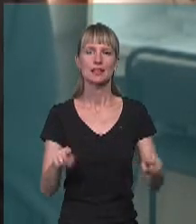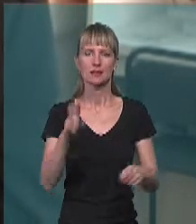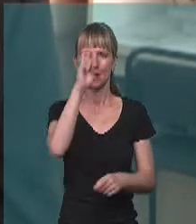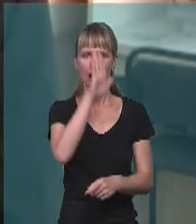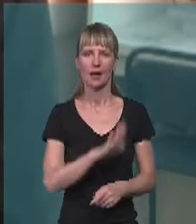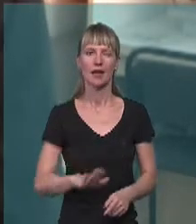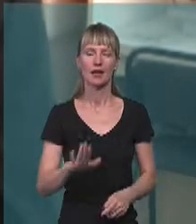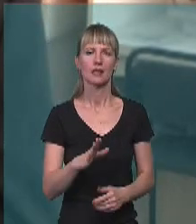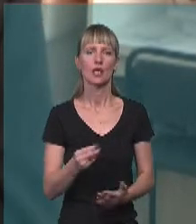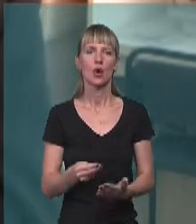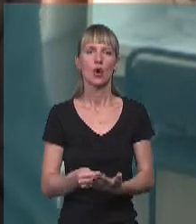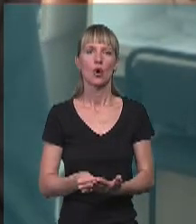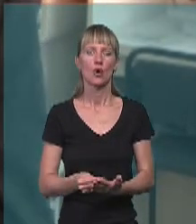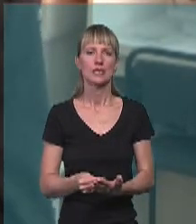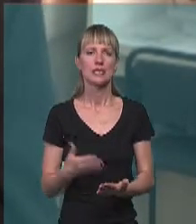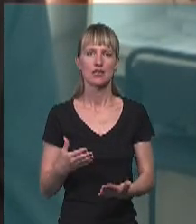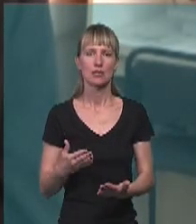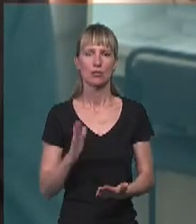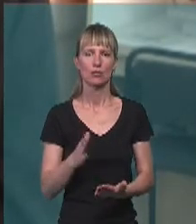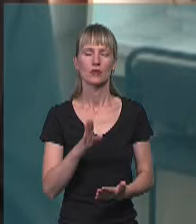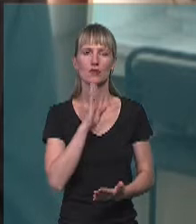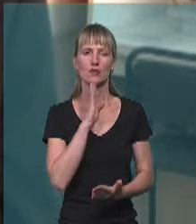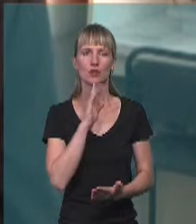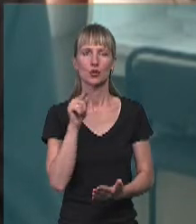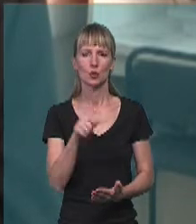вони оцінюють дівчаток, тобто ту інформацію, що вони